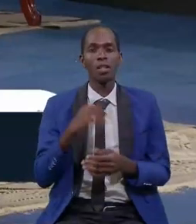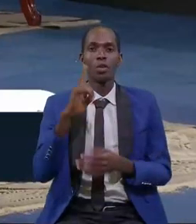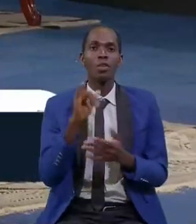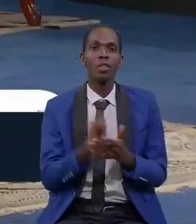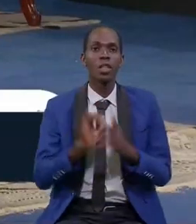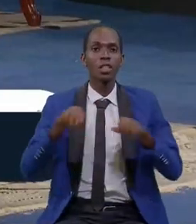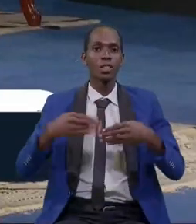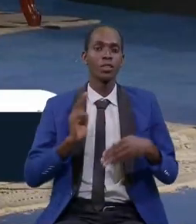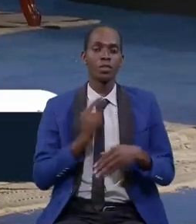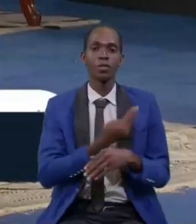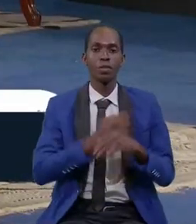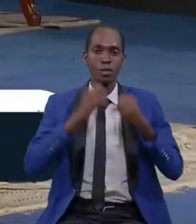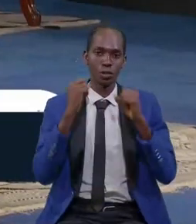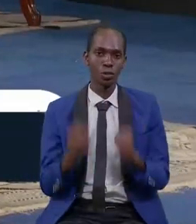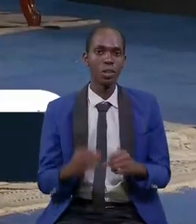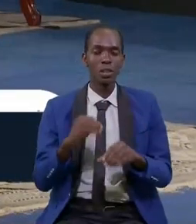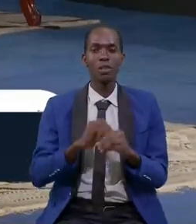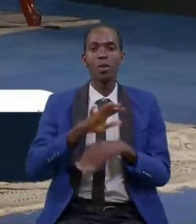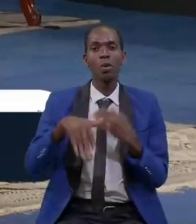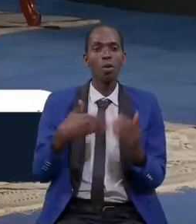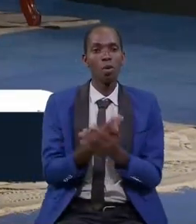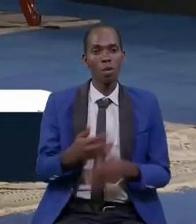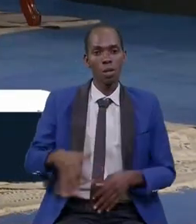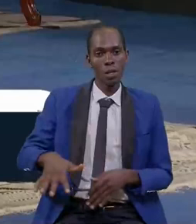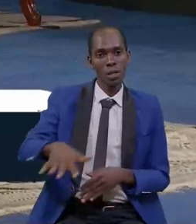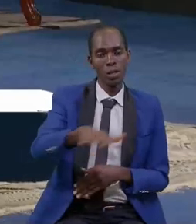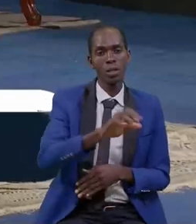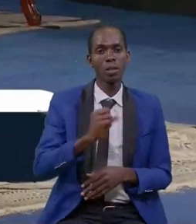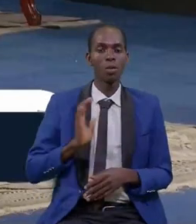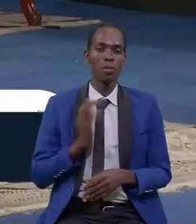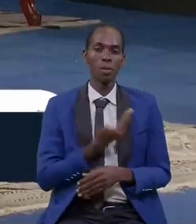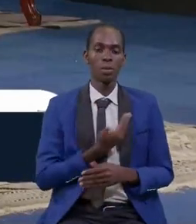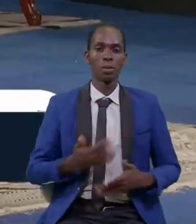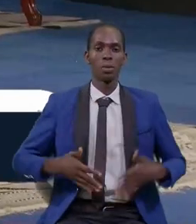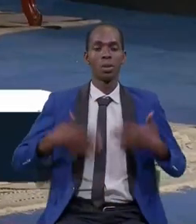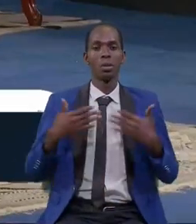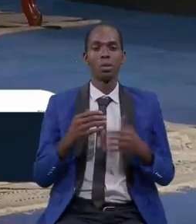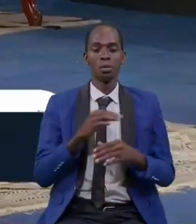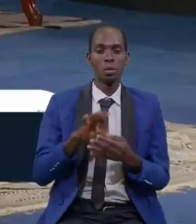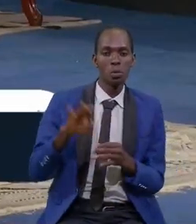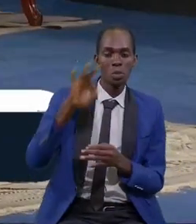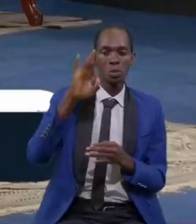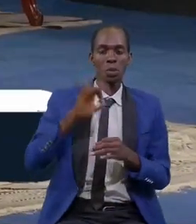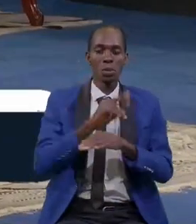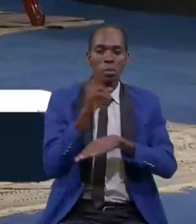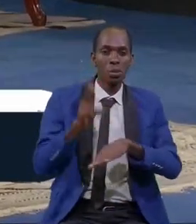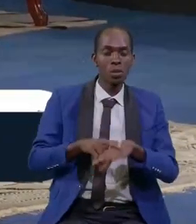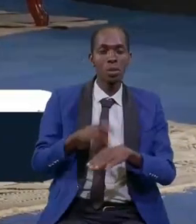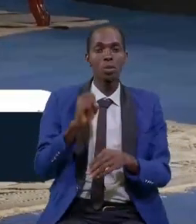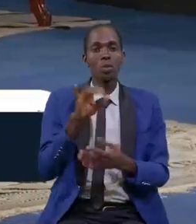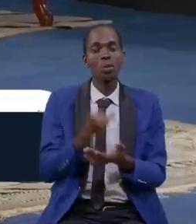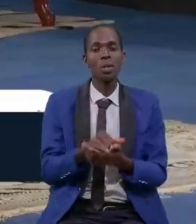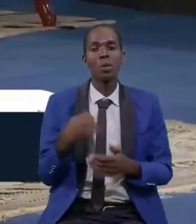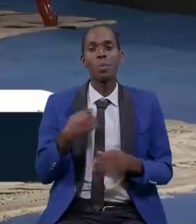fortifie dans tous les domaines de notre vie spirituelle, naturelle, afin que nous